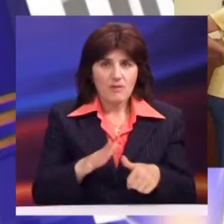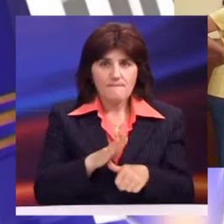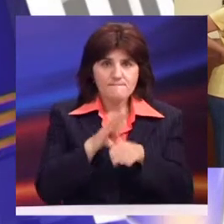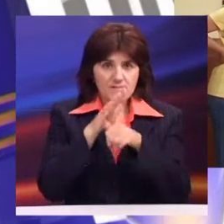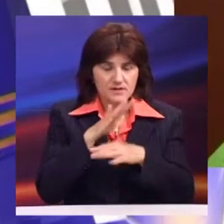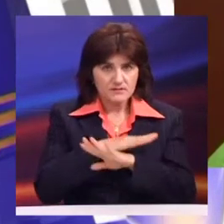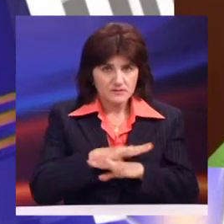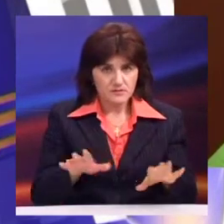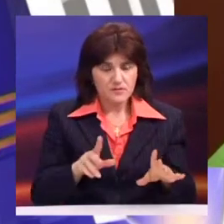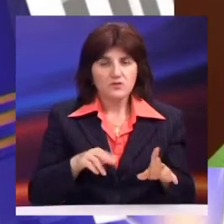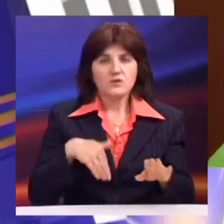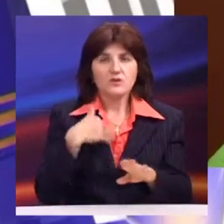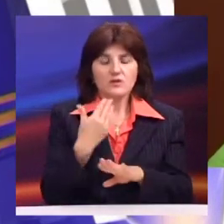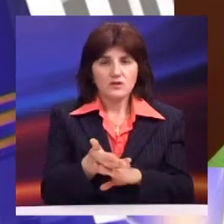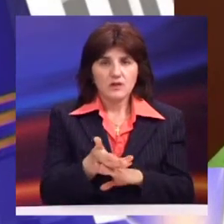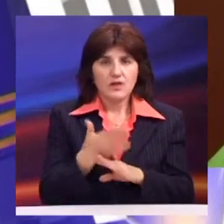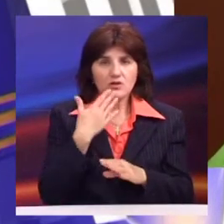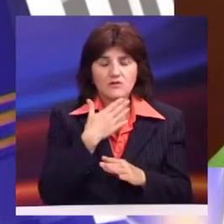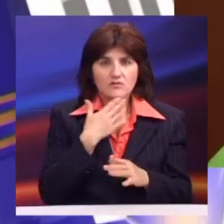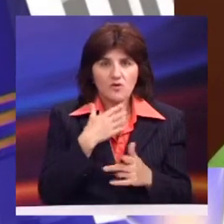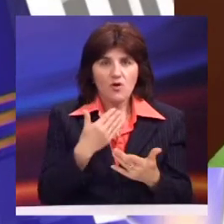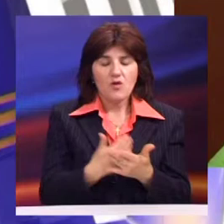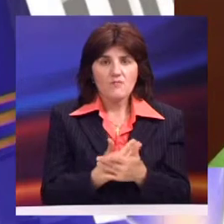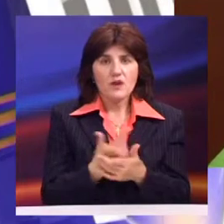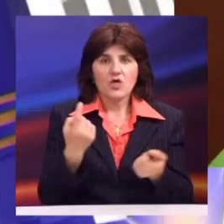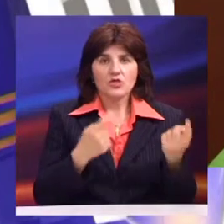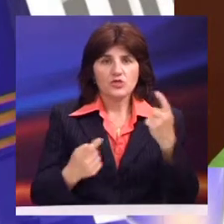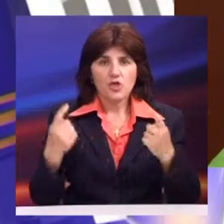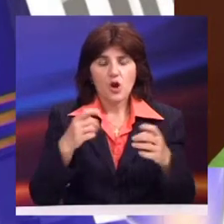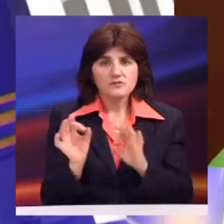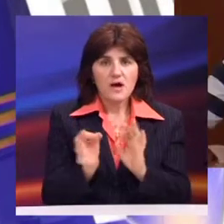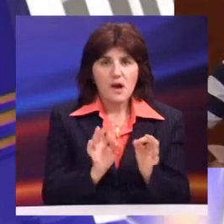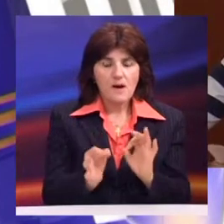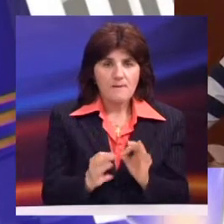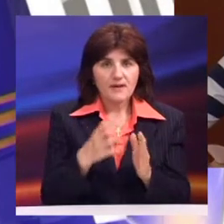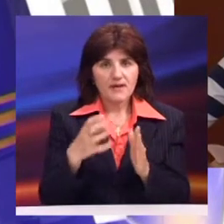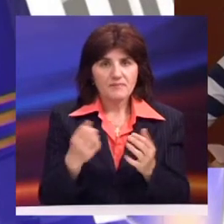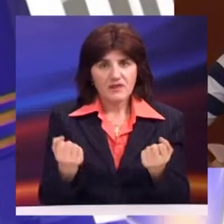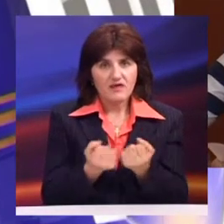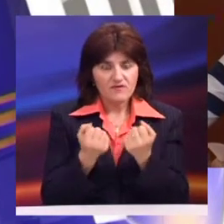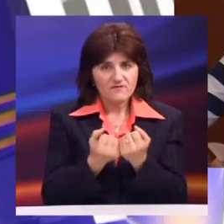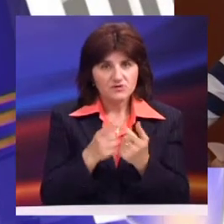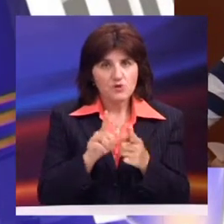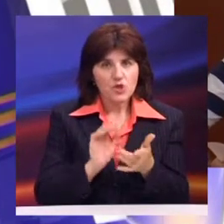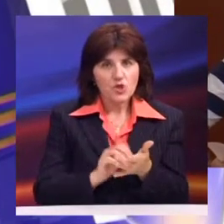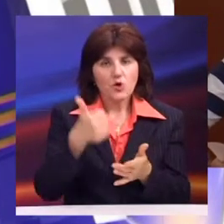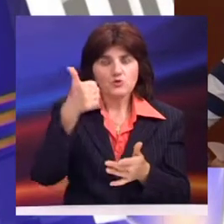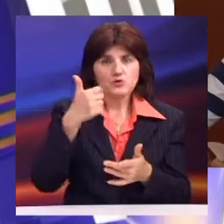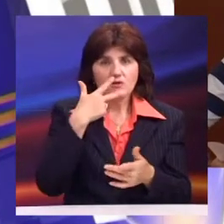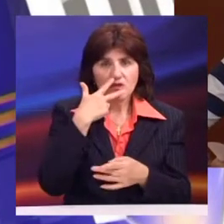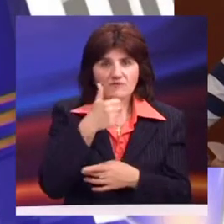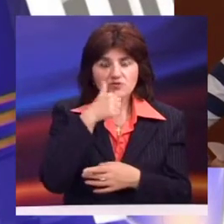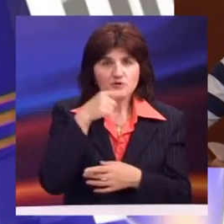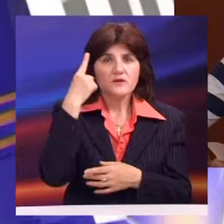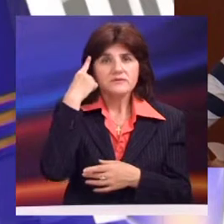su krajem maja, ali i nakon zvaničnog završetka školske godine dolazili su na obaveznu pripremnu nastavu u okviru koje su još jednom